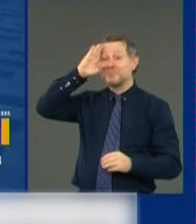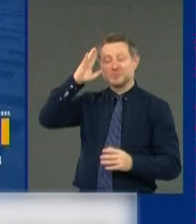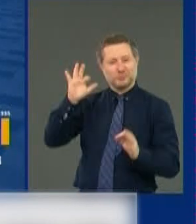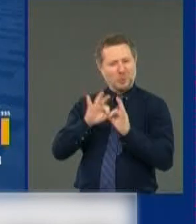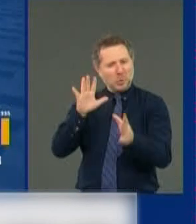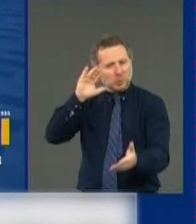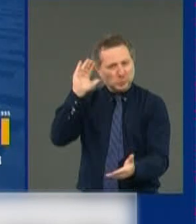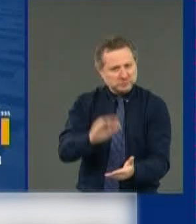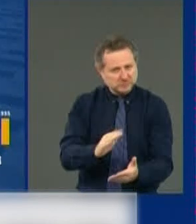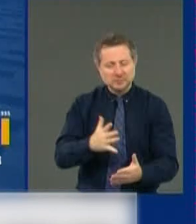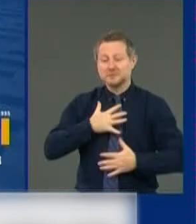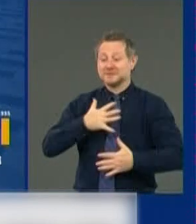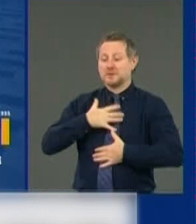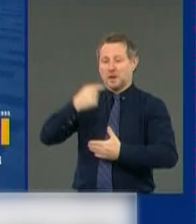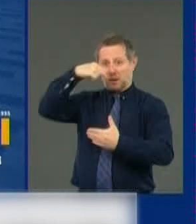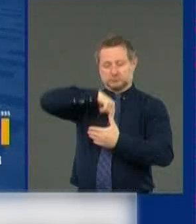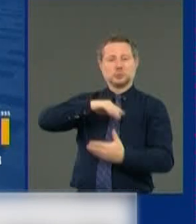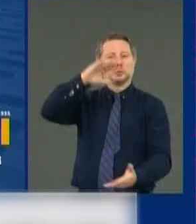纽约州确诊